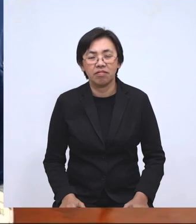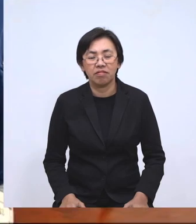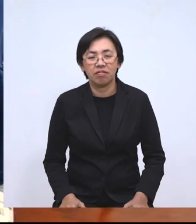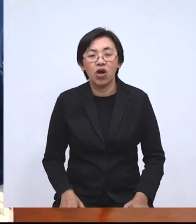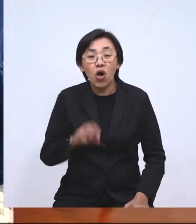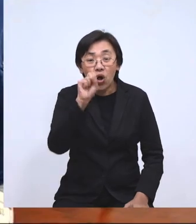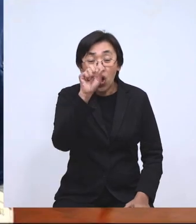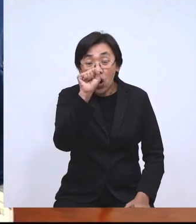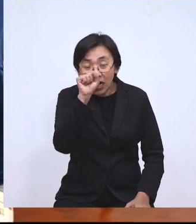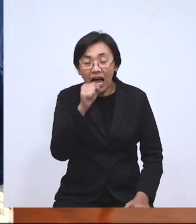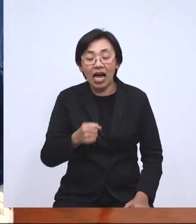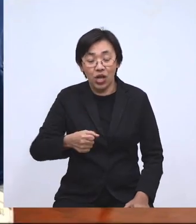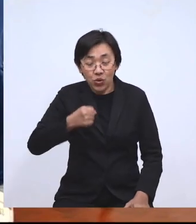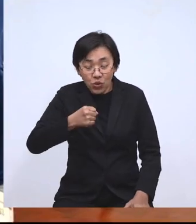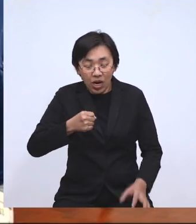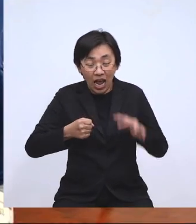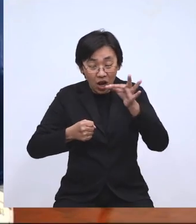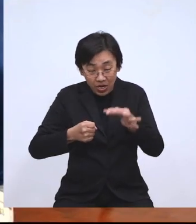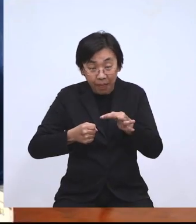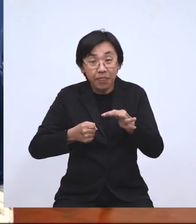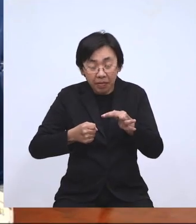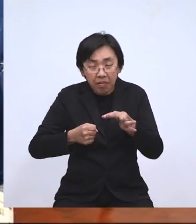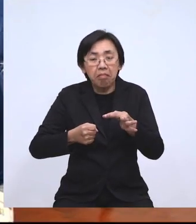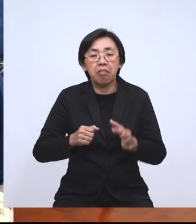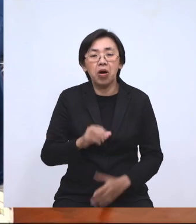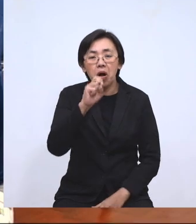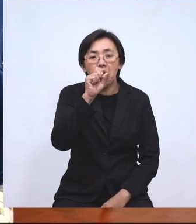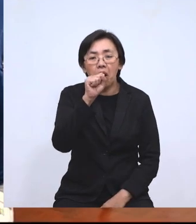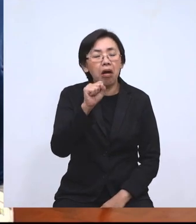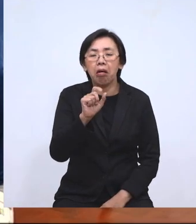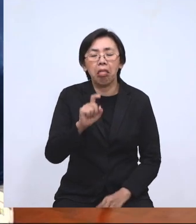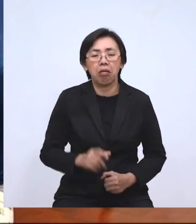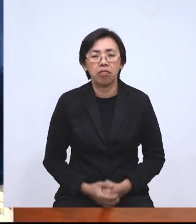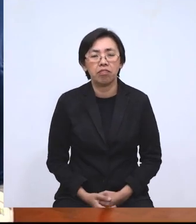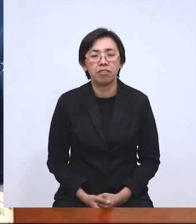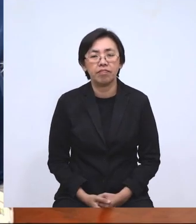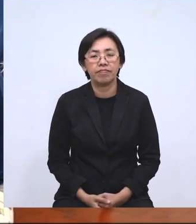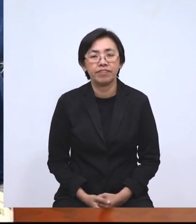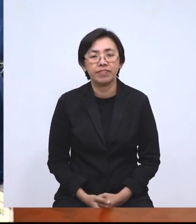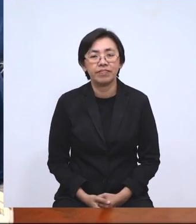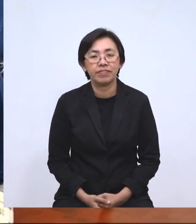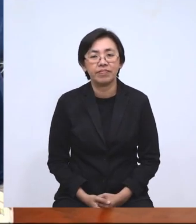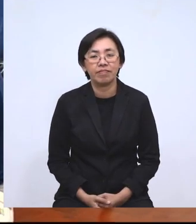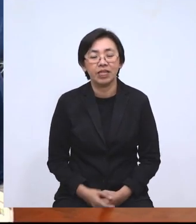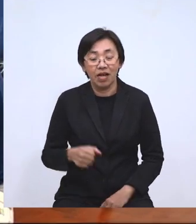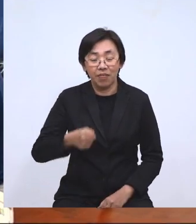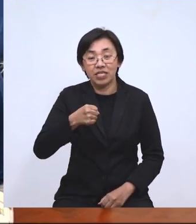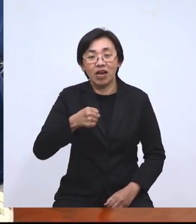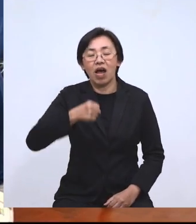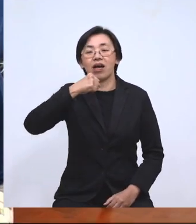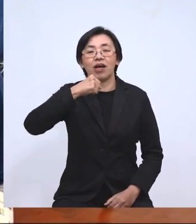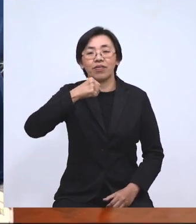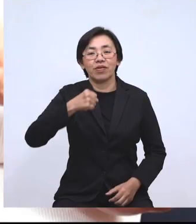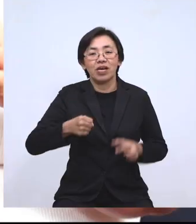มีไอเดียว่าเอ้ยลองให้มอสเอามือมาจับหลอดไหมซึ่งอย่างเงี้ยเราก็เออแม่ลองดูนะถ้ามันเวิร์กก็ลองทำ เพราะว่าน้องอ่ะจับปุ๊บน้องก็จะเข้าเลย